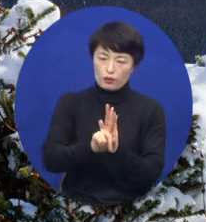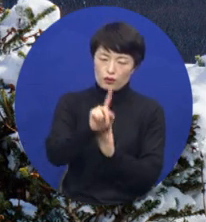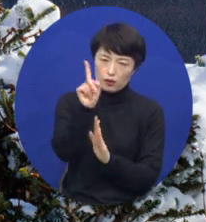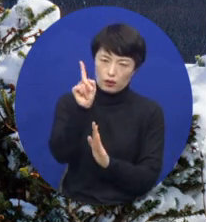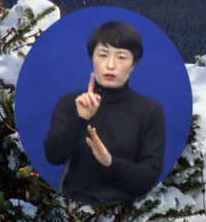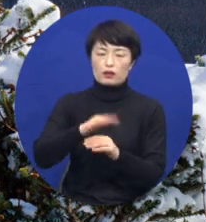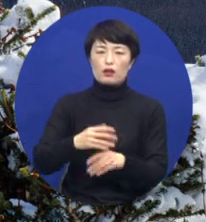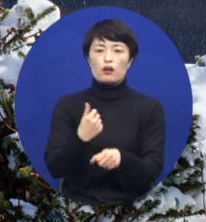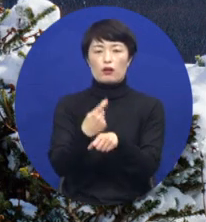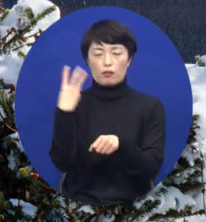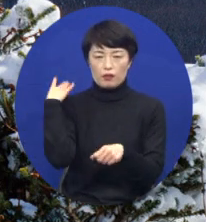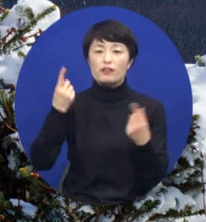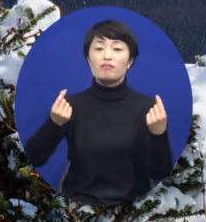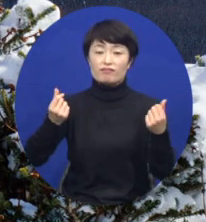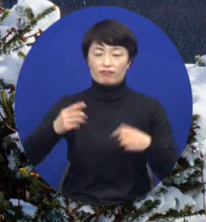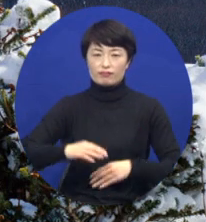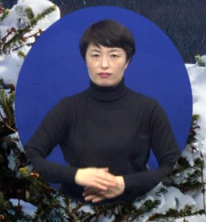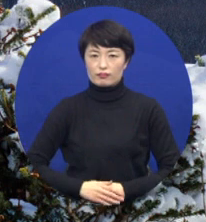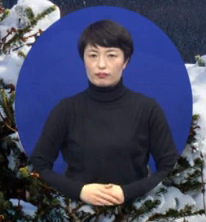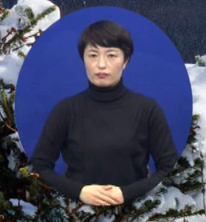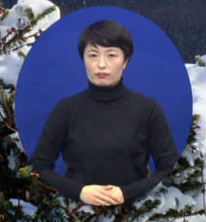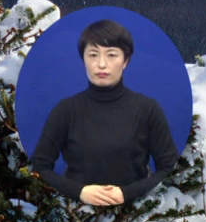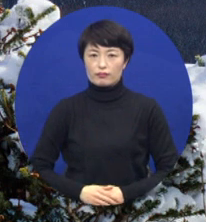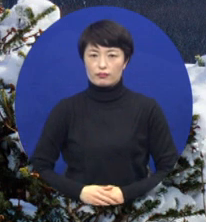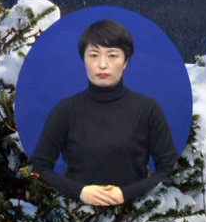회복하게 습니다 따졌습니다